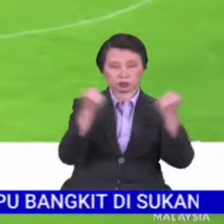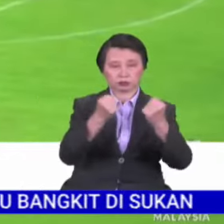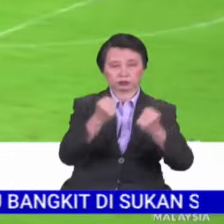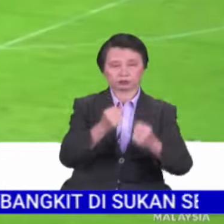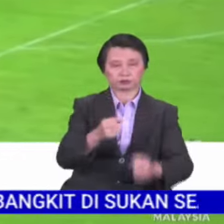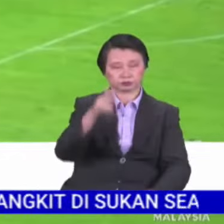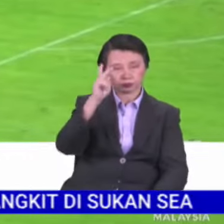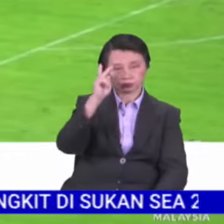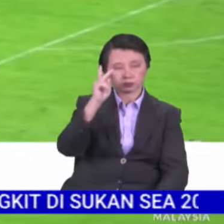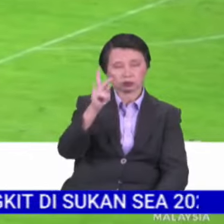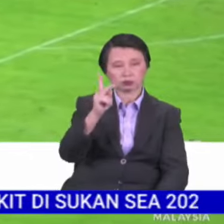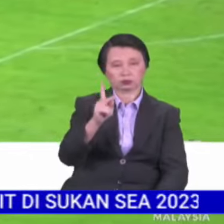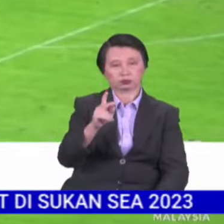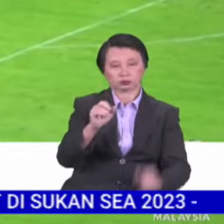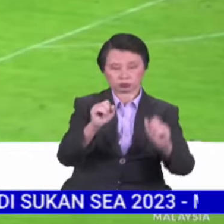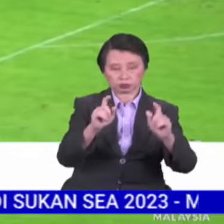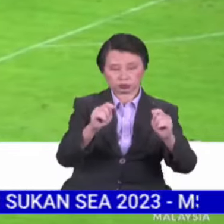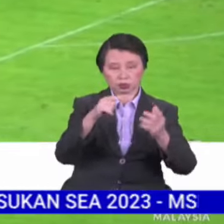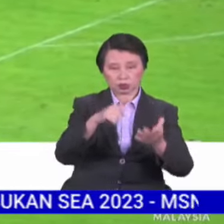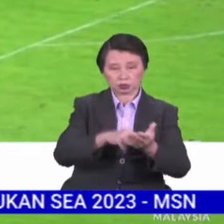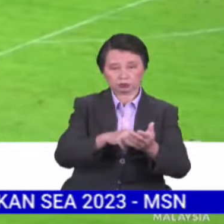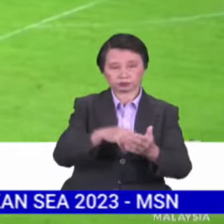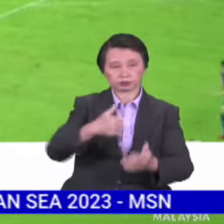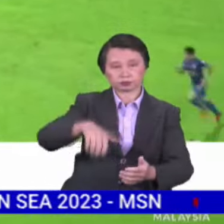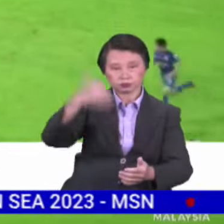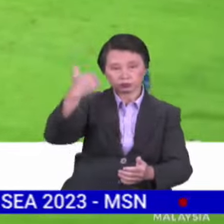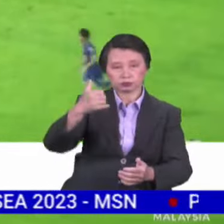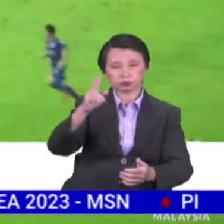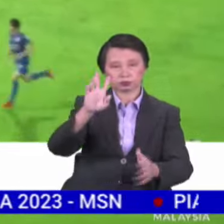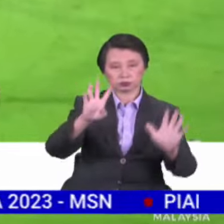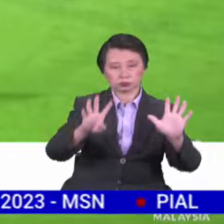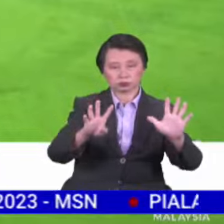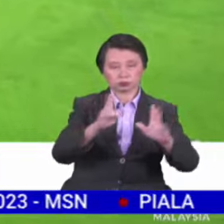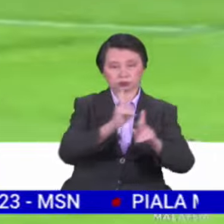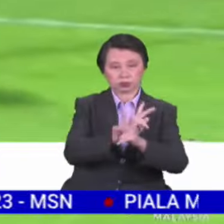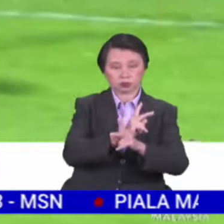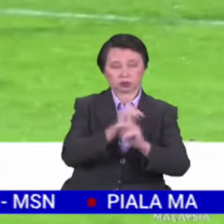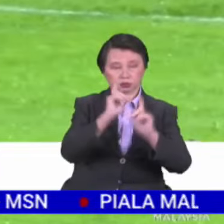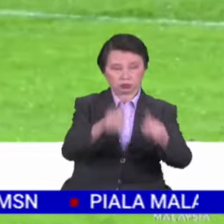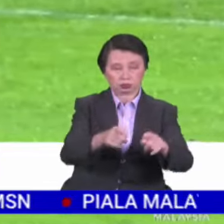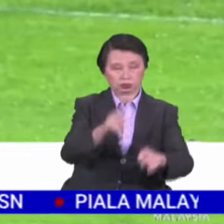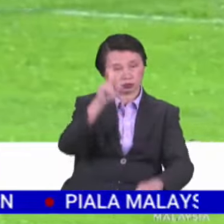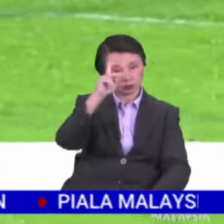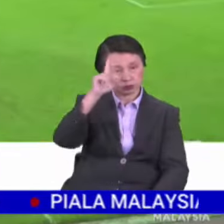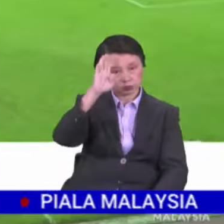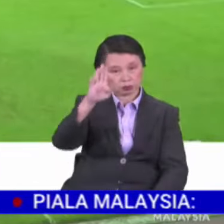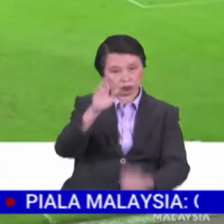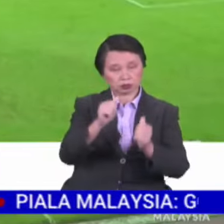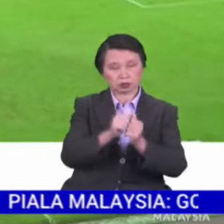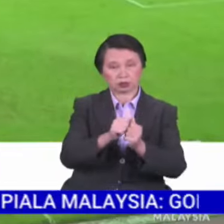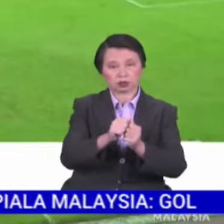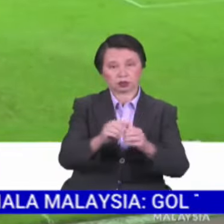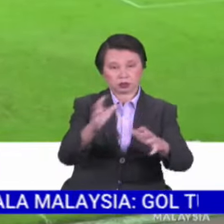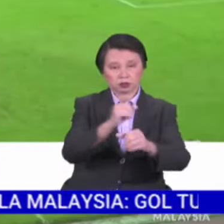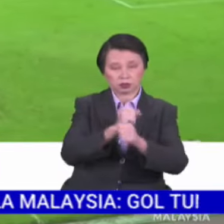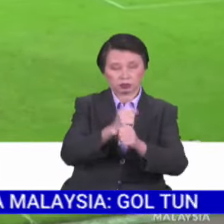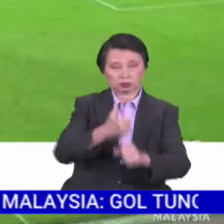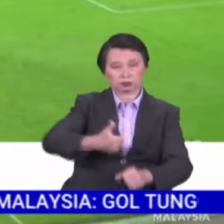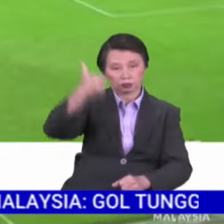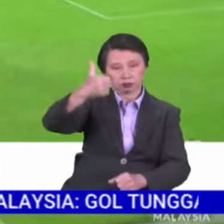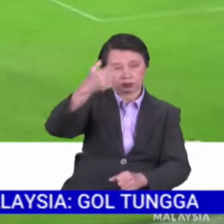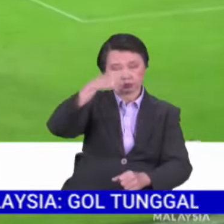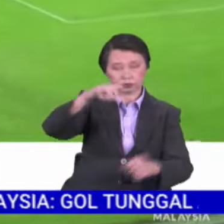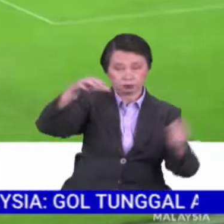Sultan Ibrahim Ahad ini. Juara Liga Super 9 kali itu berkunjung ke Kota Kinabalu dengan misi memburu kemenangan